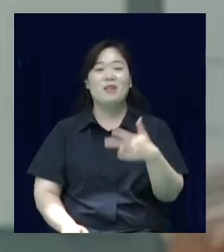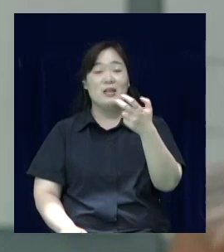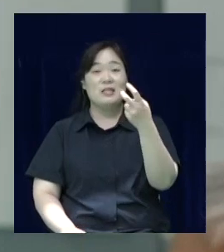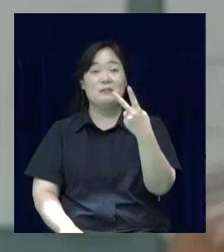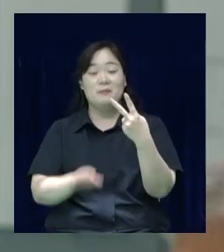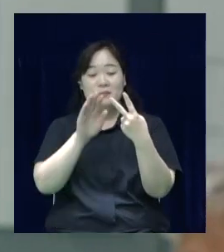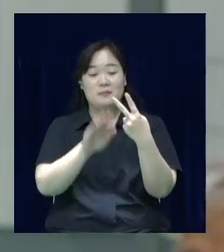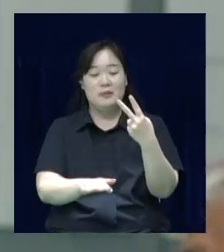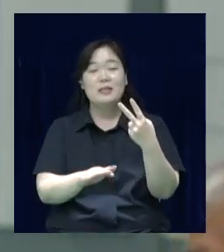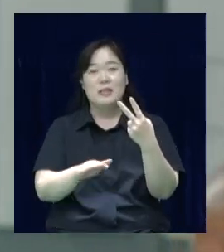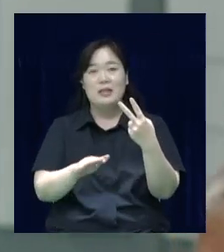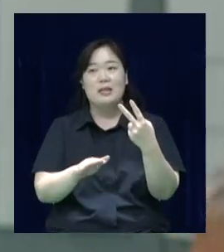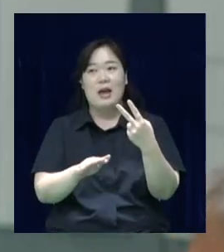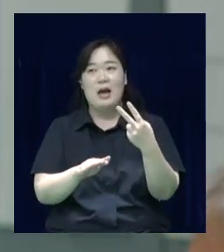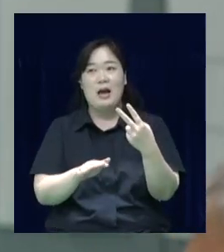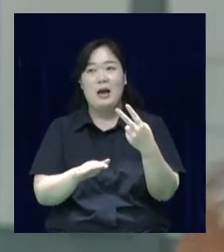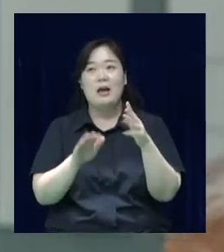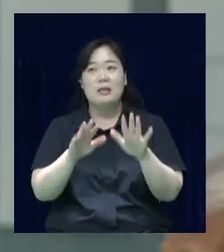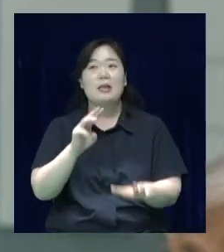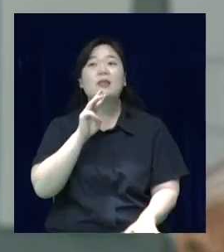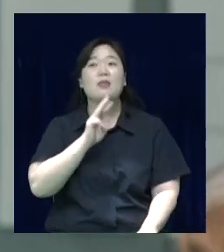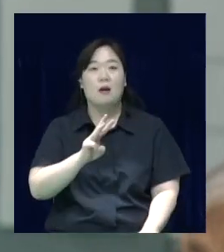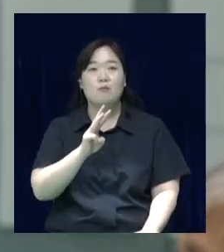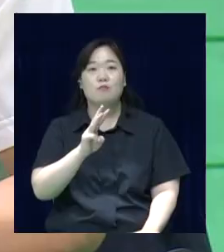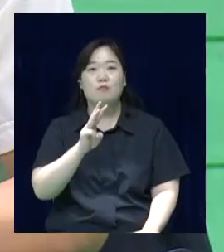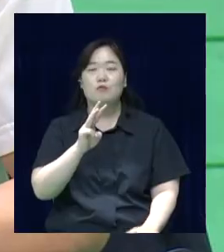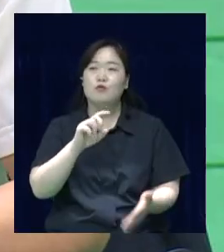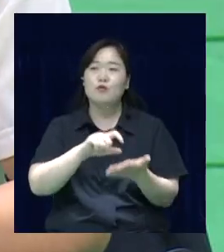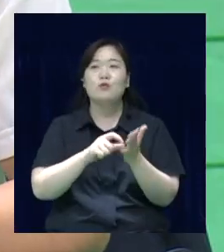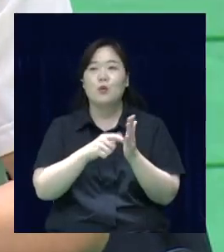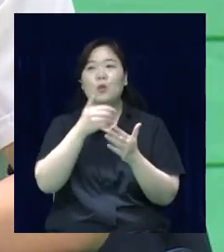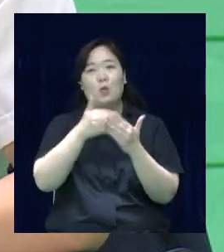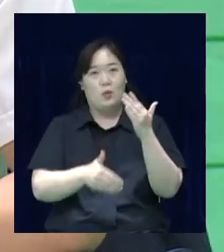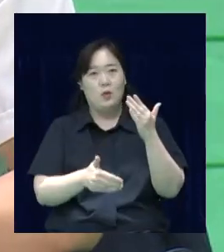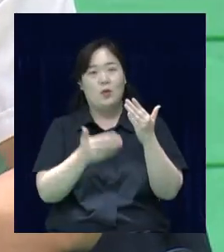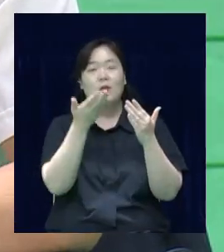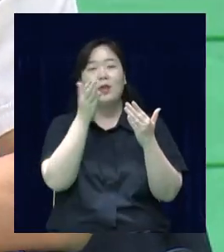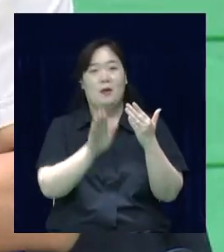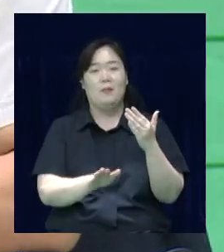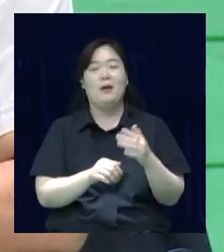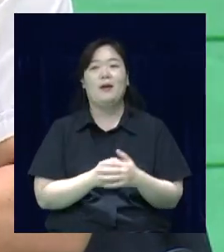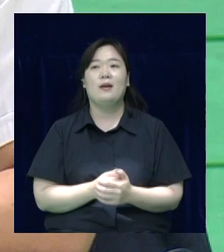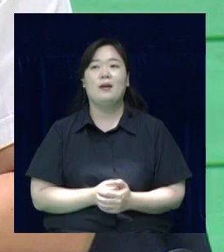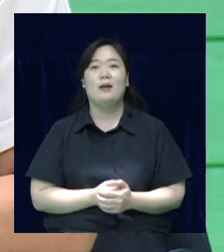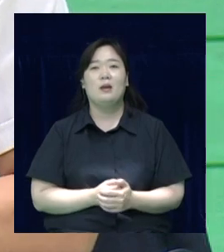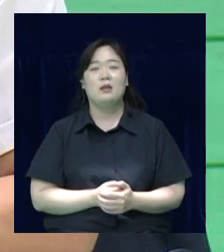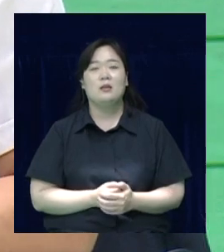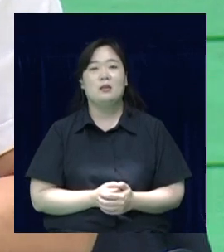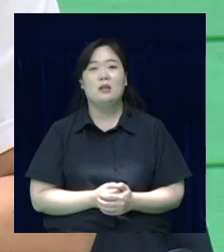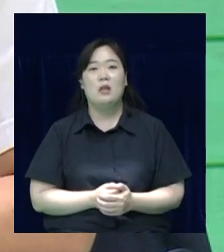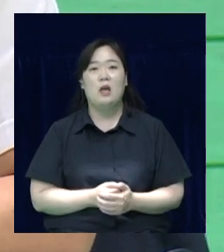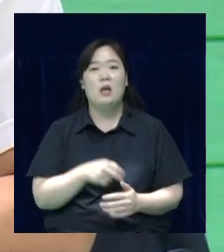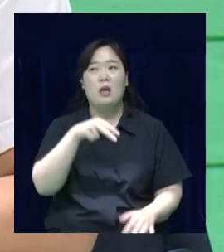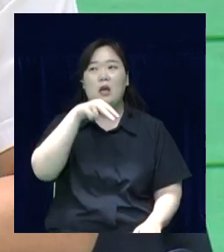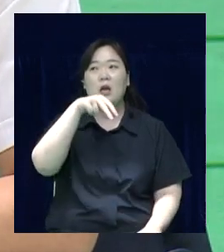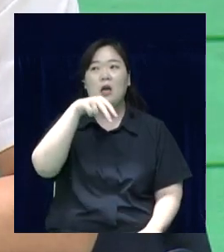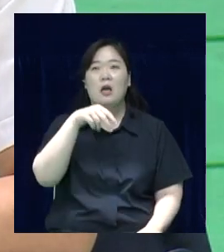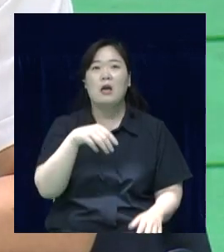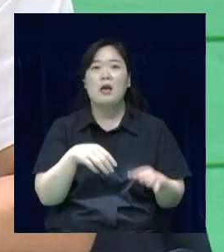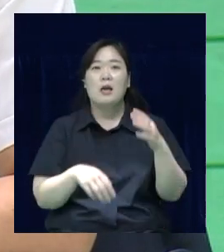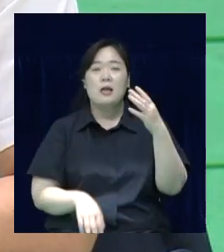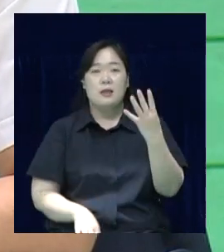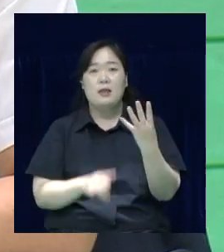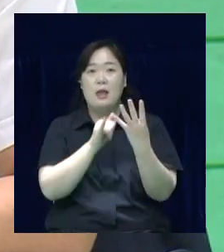72kg 이하 체급 이제 3분이 남지 않았습니다. 경기 시작 이제 3분이 채 남지 않은 상황인데 서진곤 선수, 조은호 선수,